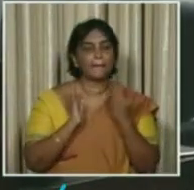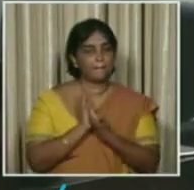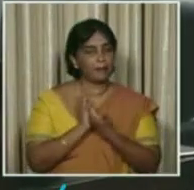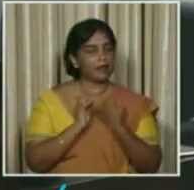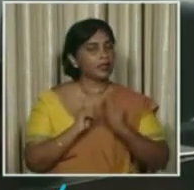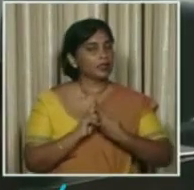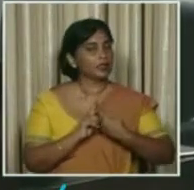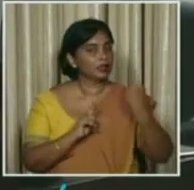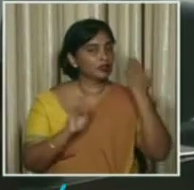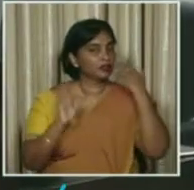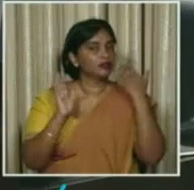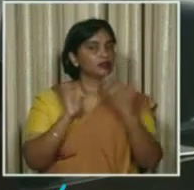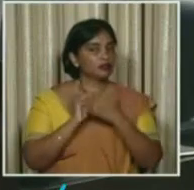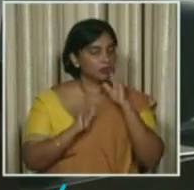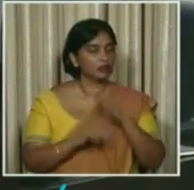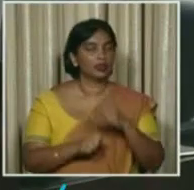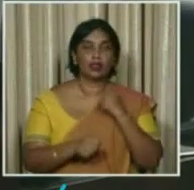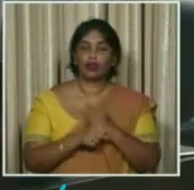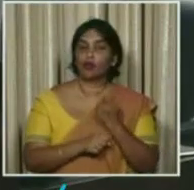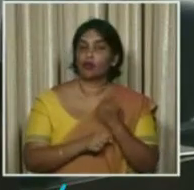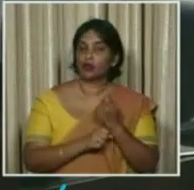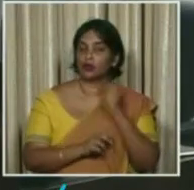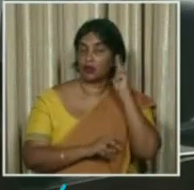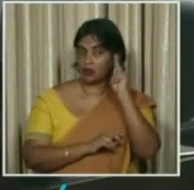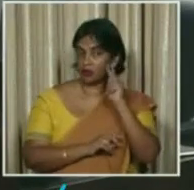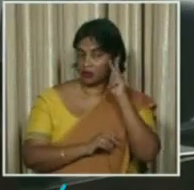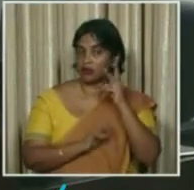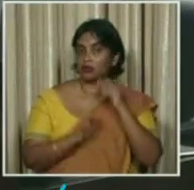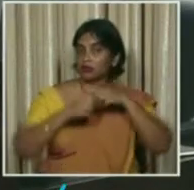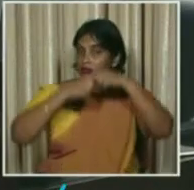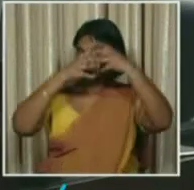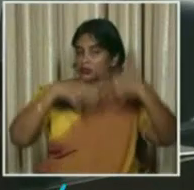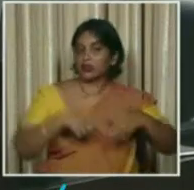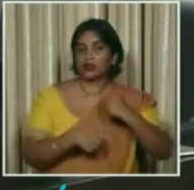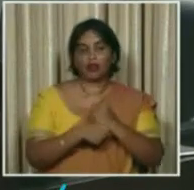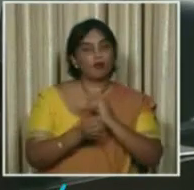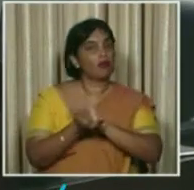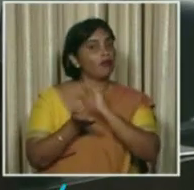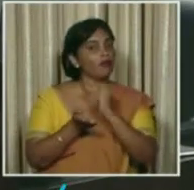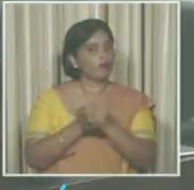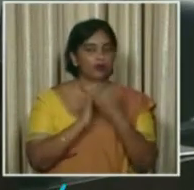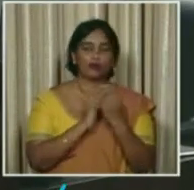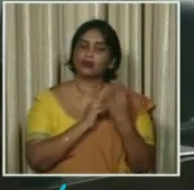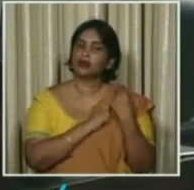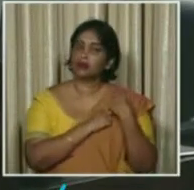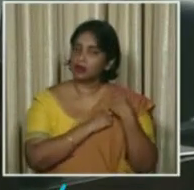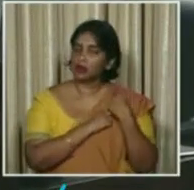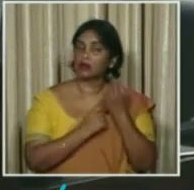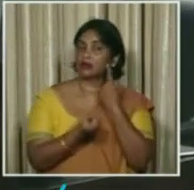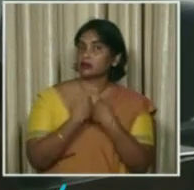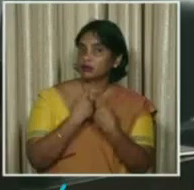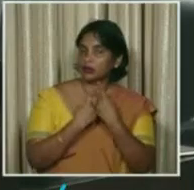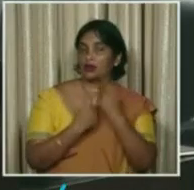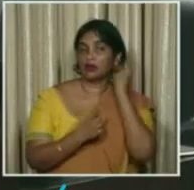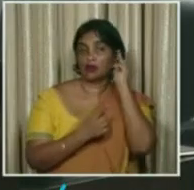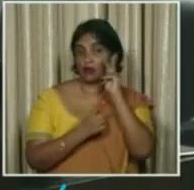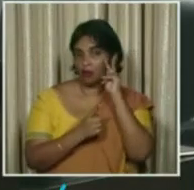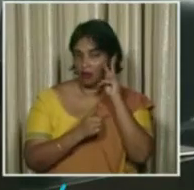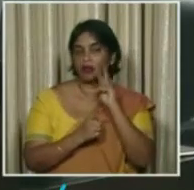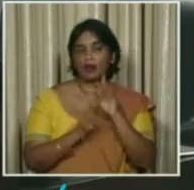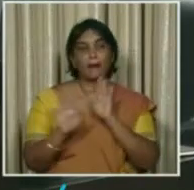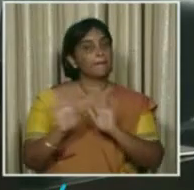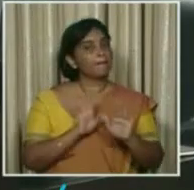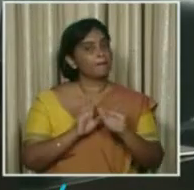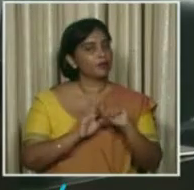දියුණු කිරීමේ අරමුණ ඇතිව රාජ්‍ය මූල්‍ය කල්මනාකරණ ව්‍යුහය තුළ රාජ්‍ය අරමුදල් පිළිබඳ වගවීම, අධීක්ෂණය කල්මනාකරණය සහ